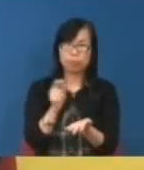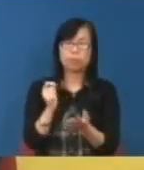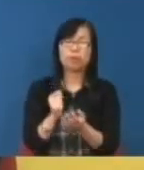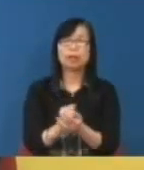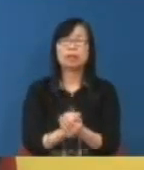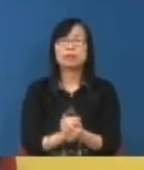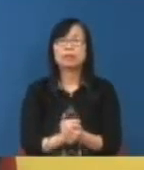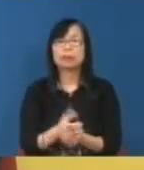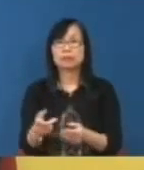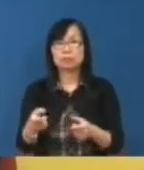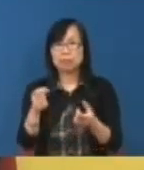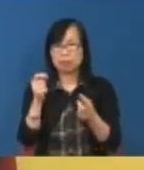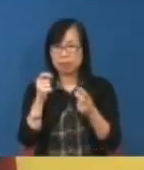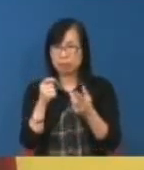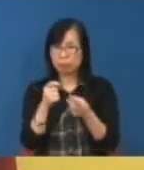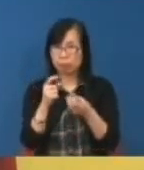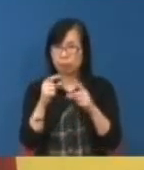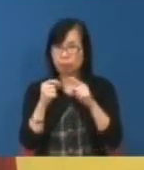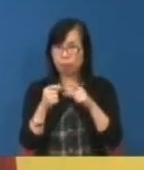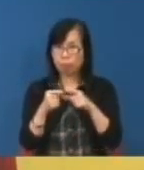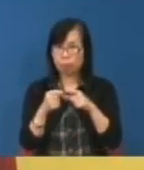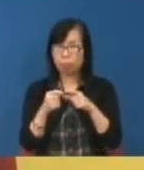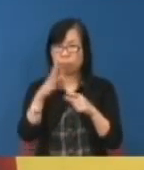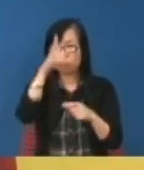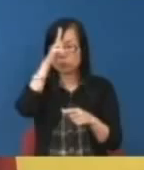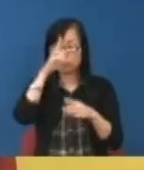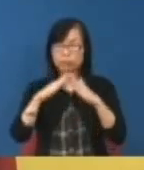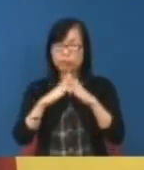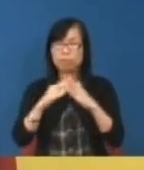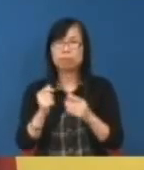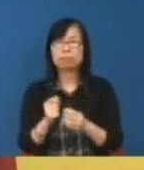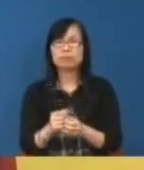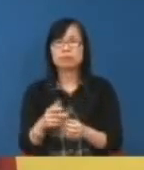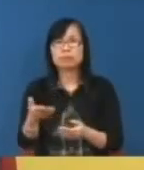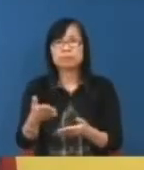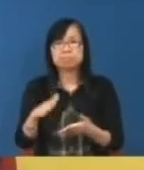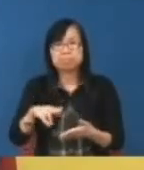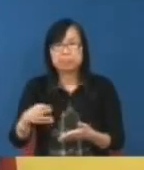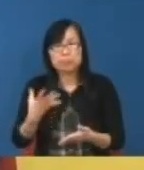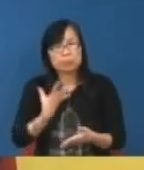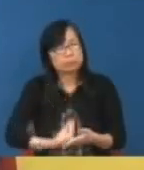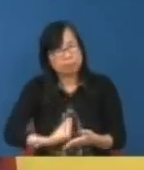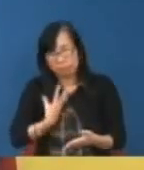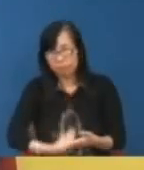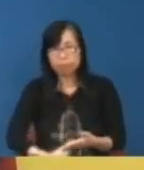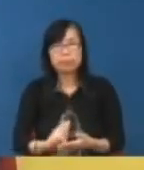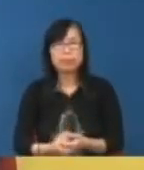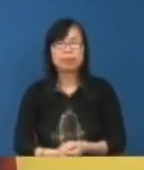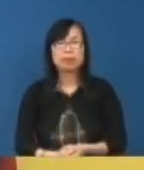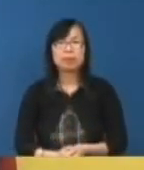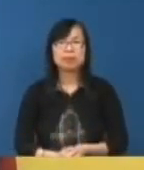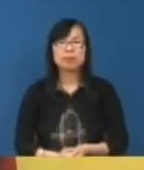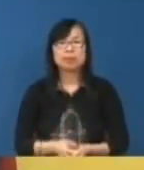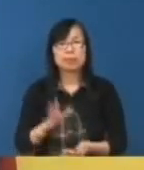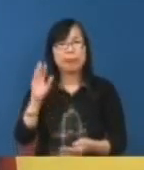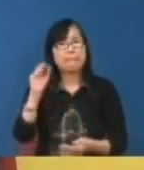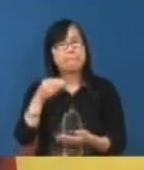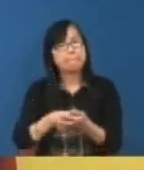啊，以至到公屋居民啊，即係一殼眼淚啦，係咪？搞到而家在公屋裏邊咧，想買平嘢又唔